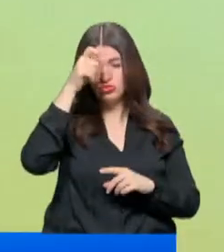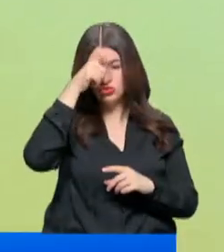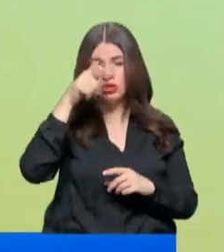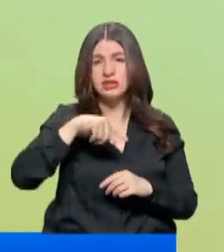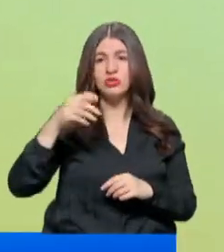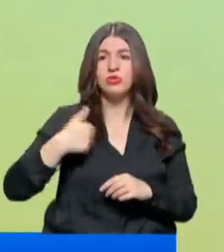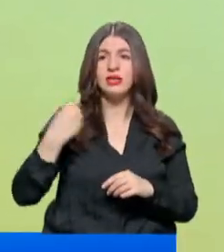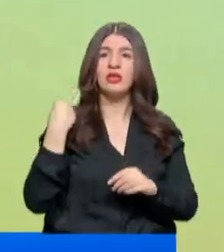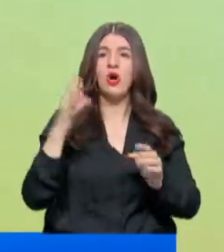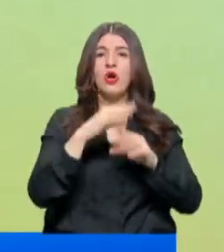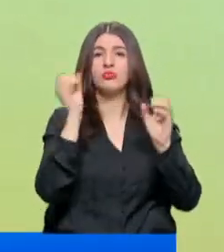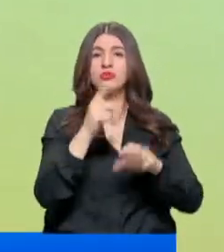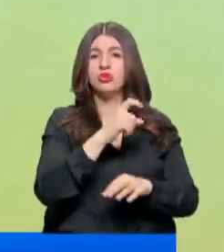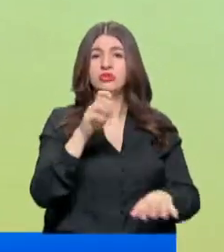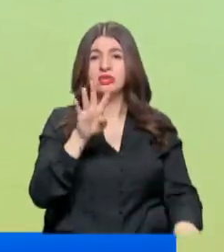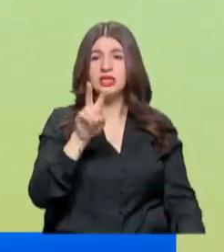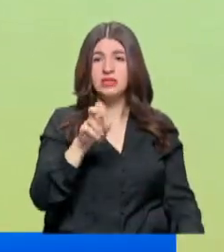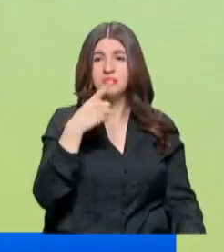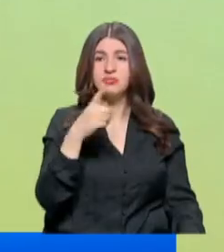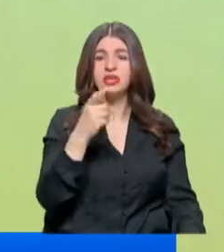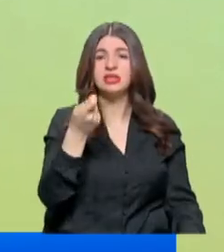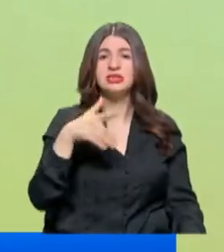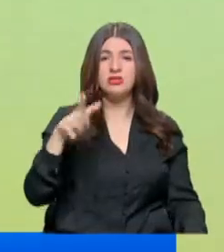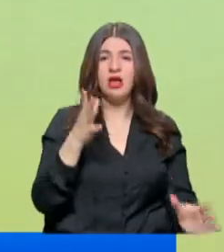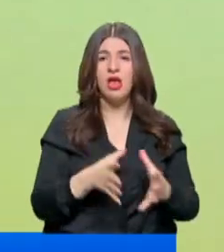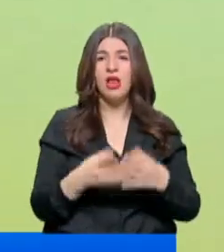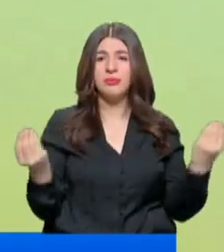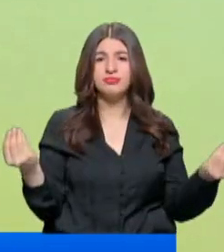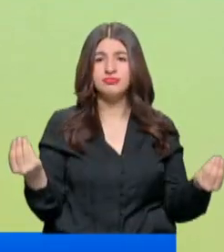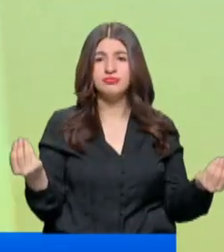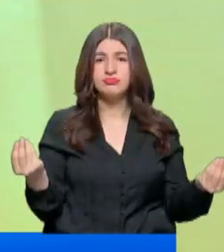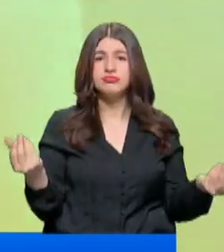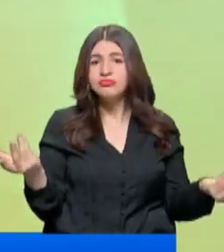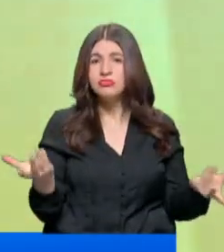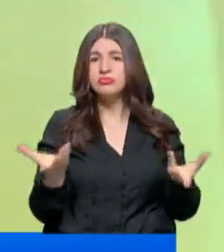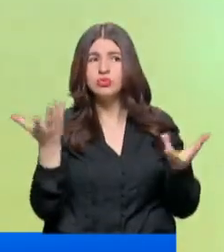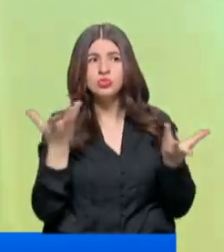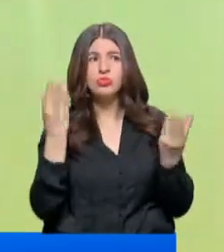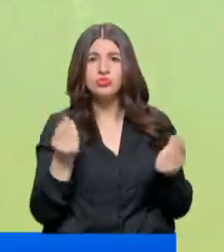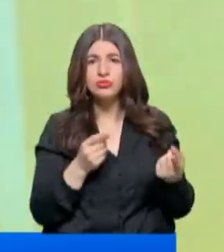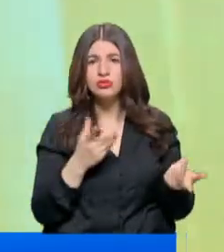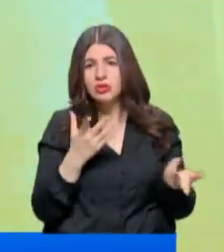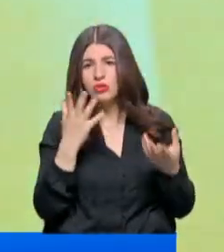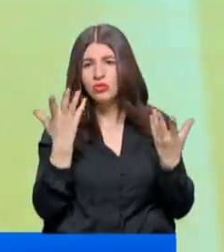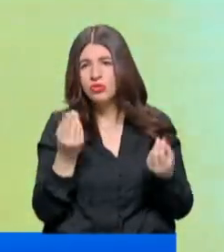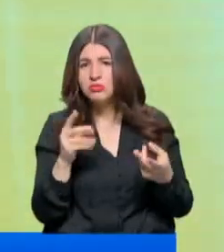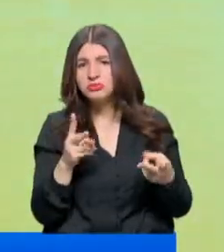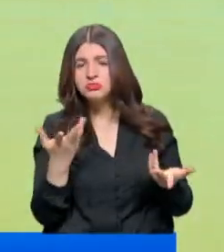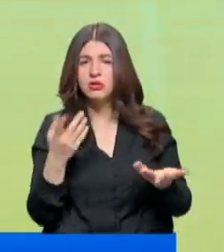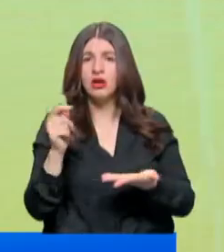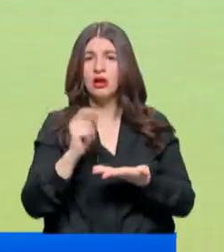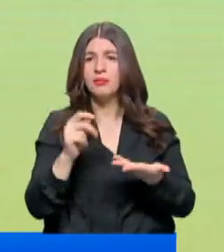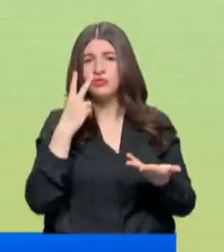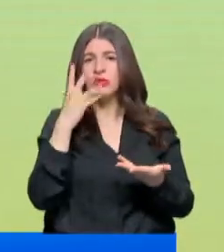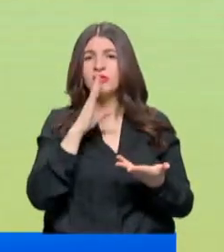okul Focus 948 bin işsiz buharlaştı Nasıl olur bu ve olabilir yani